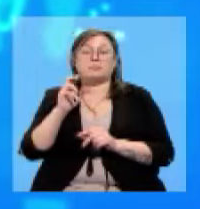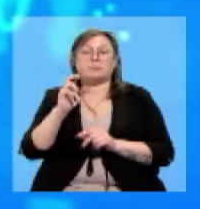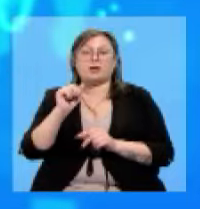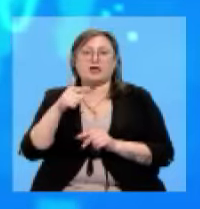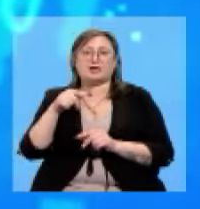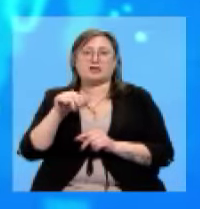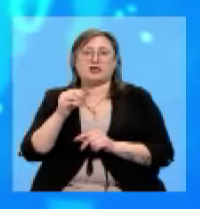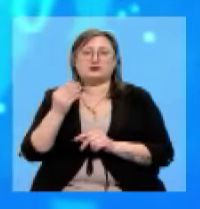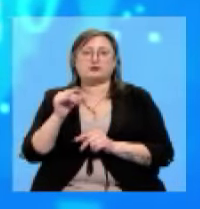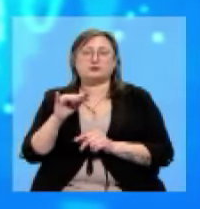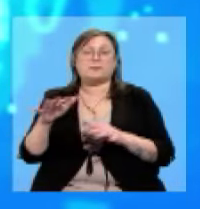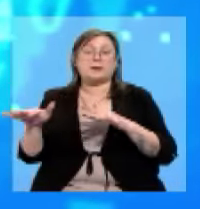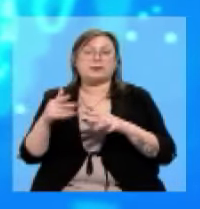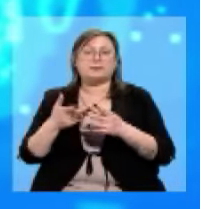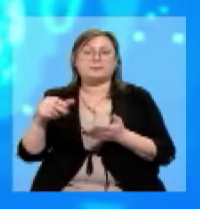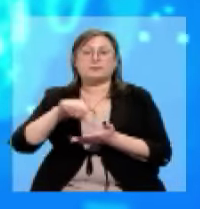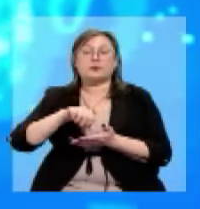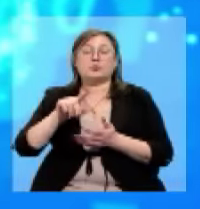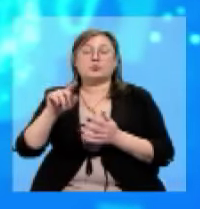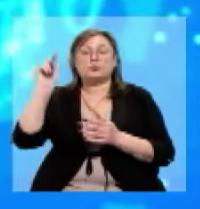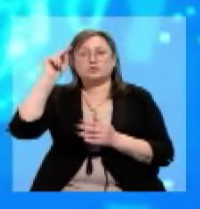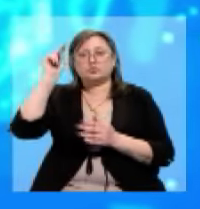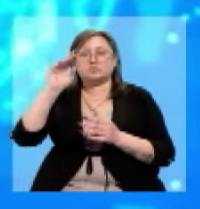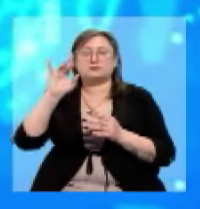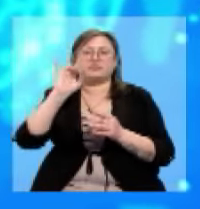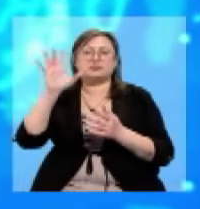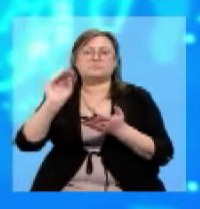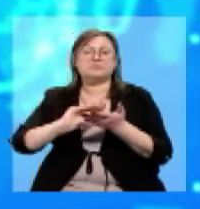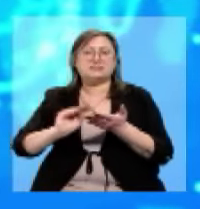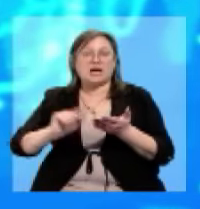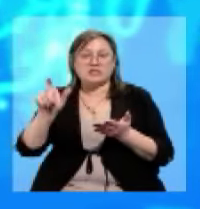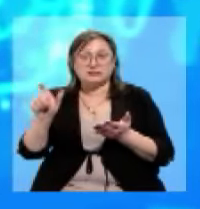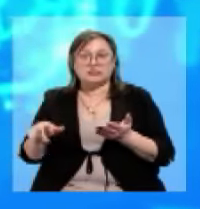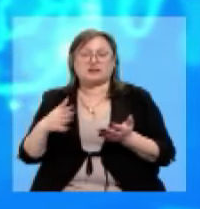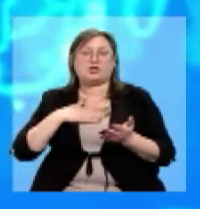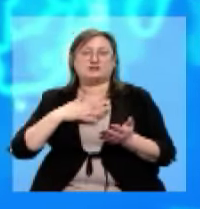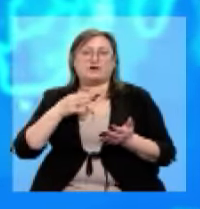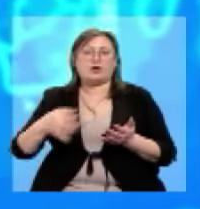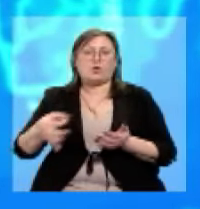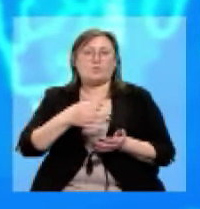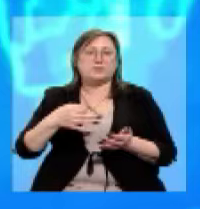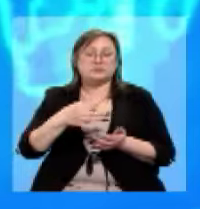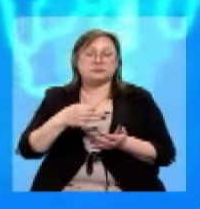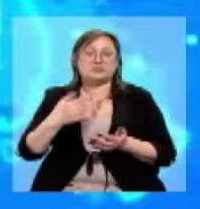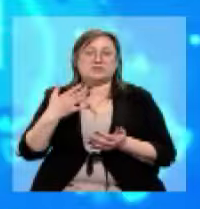шәкірттері өңірдегі танымал жазушылар мен студенттер қатысты. Ұстаздың ұлы қызметі